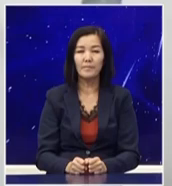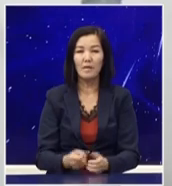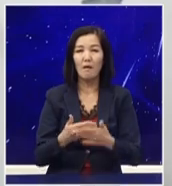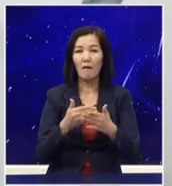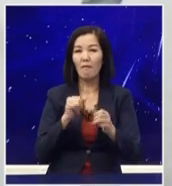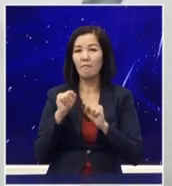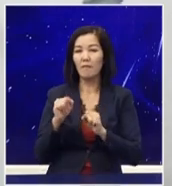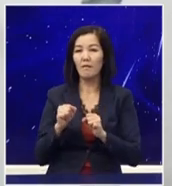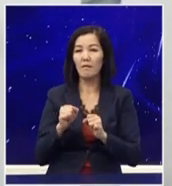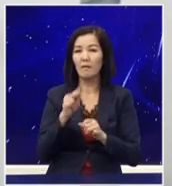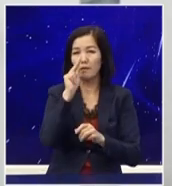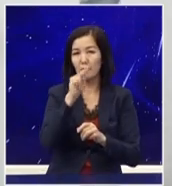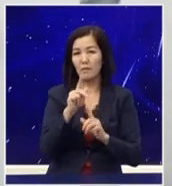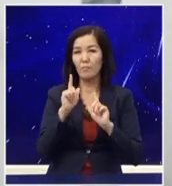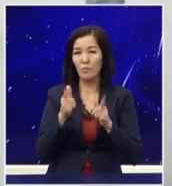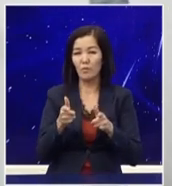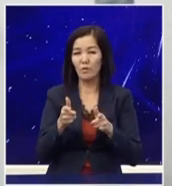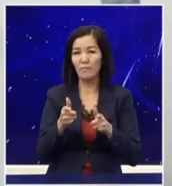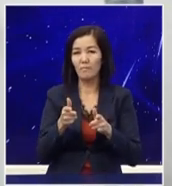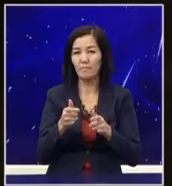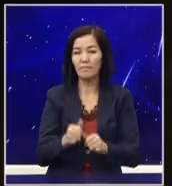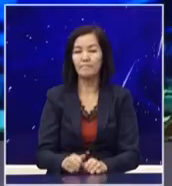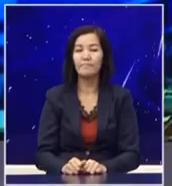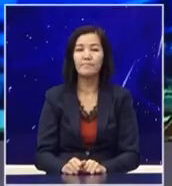Өз кінәмді толығымен мойындаймын. Өкінішті.